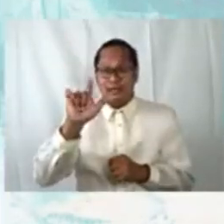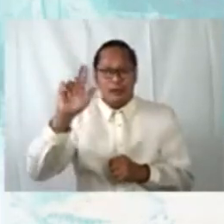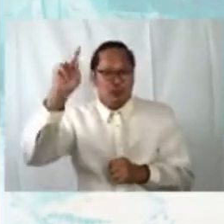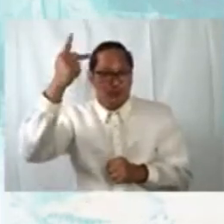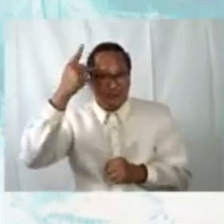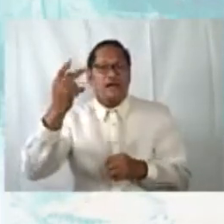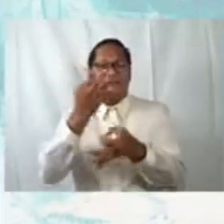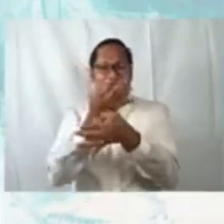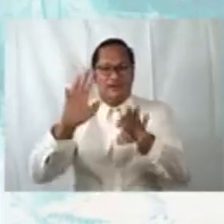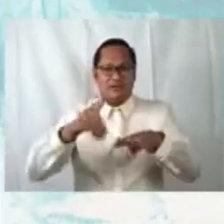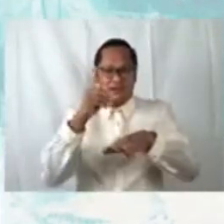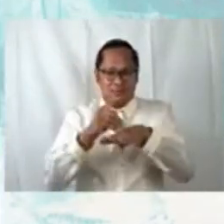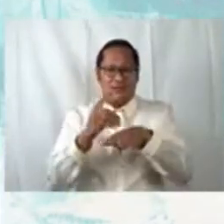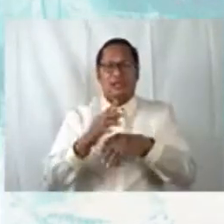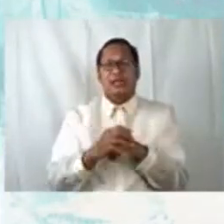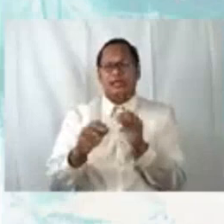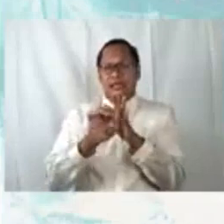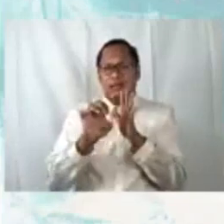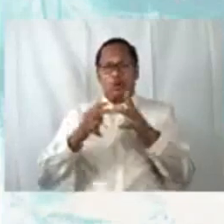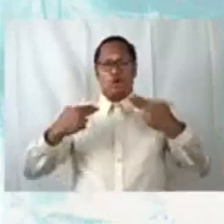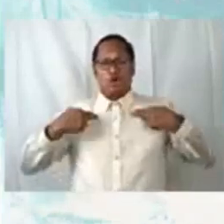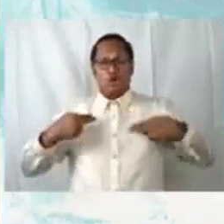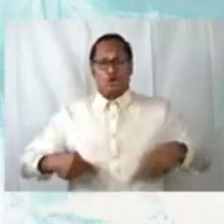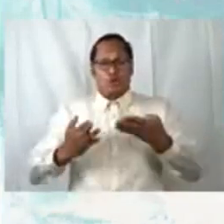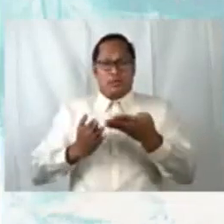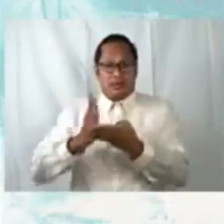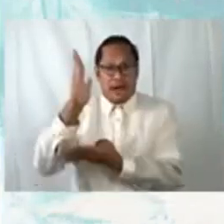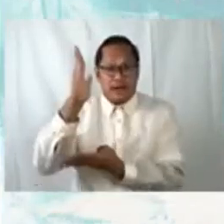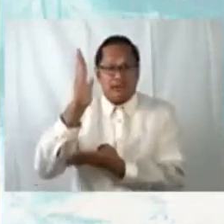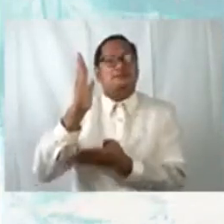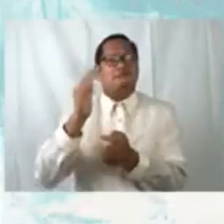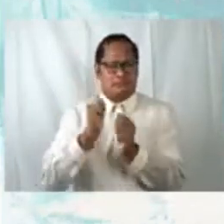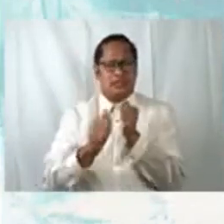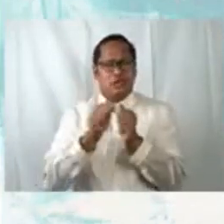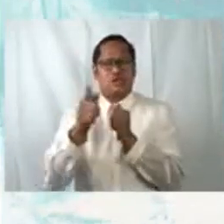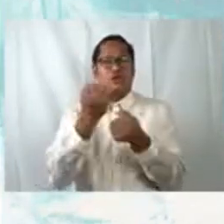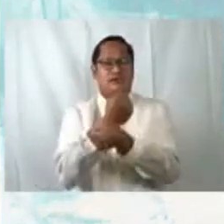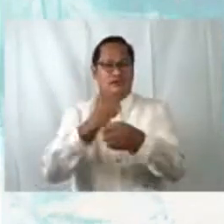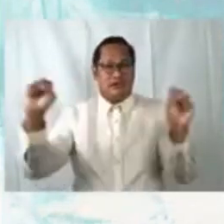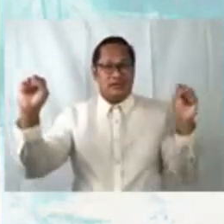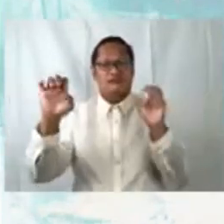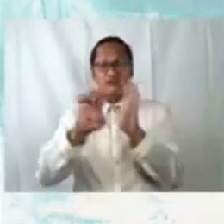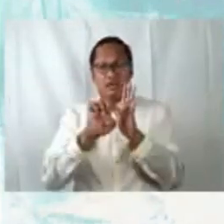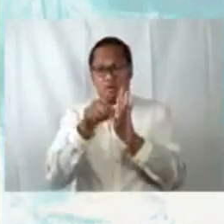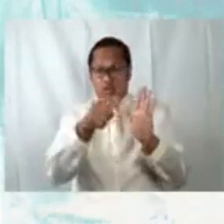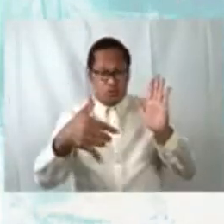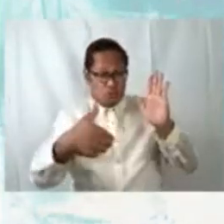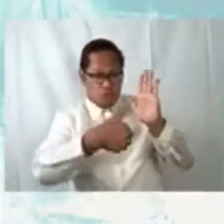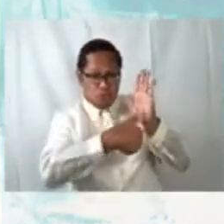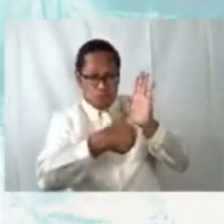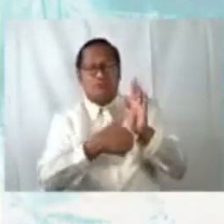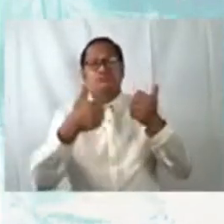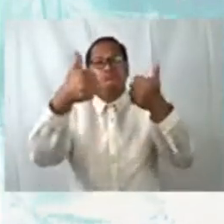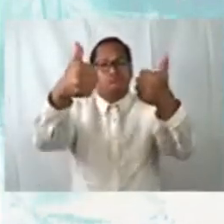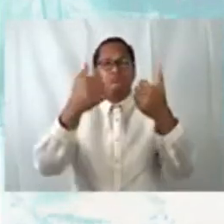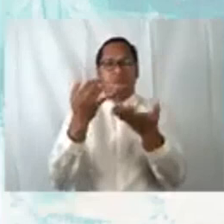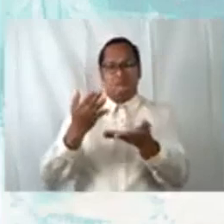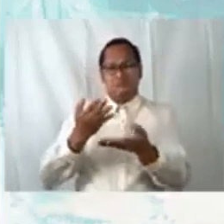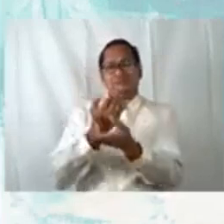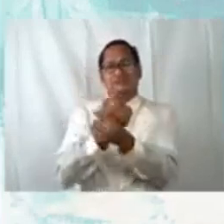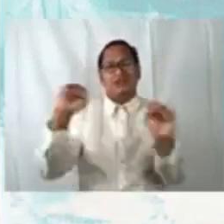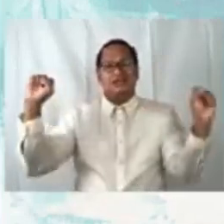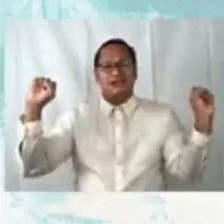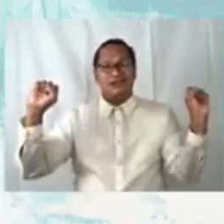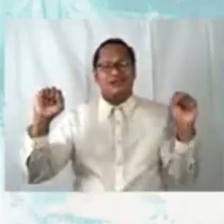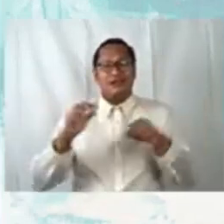So kapag may mga human rights ka, malaya ka. Pag nakakaboto ka, malaya ka. Pero sa totoo lang,